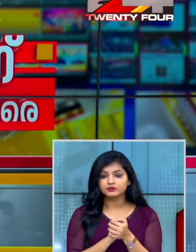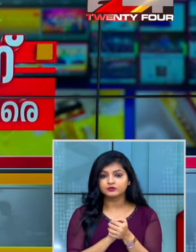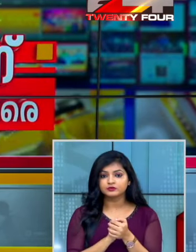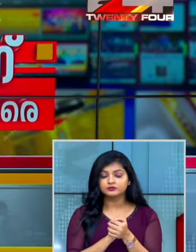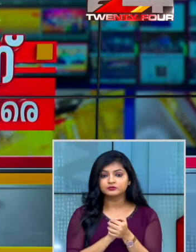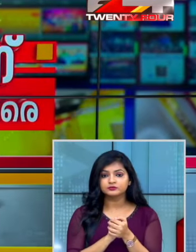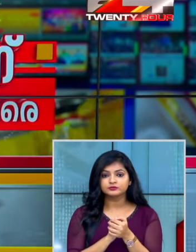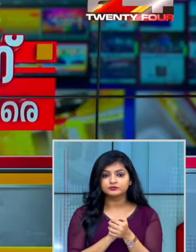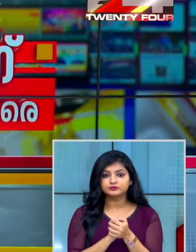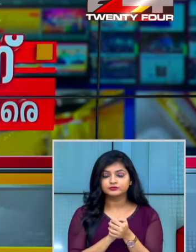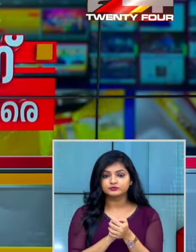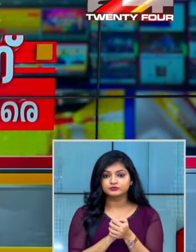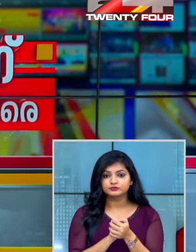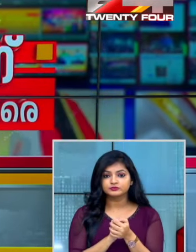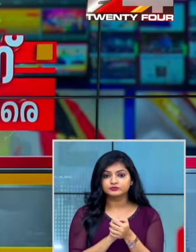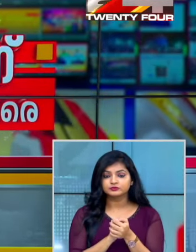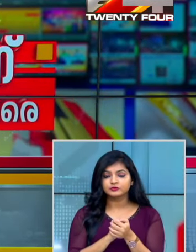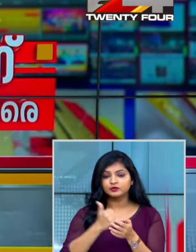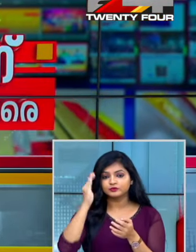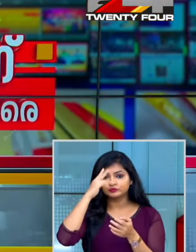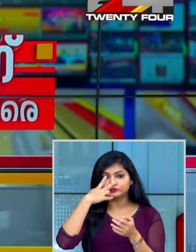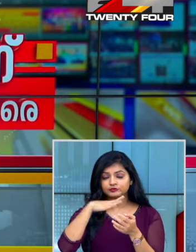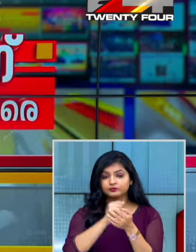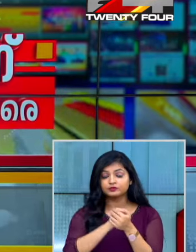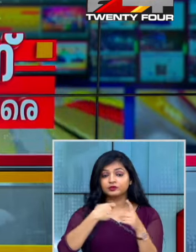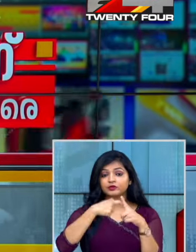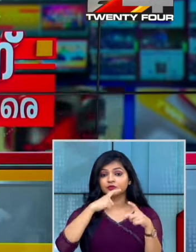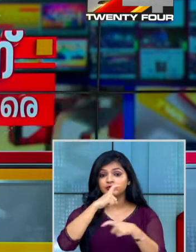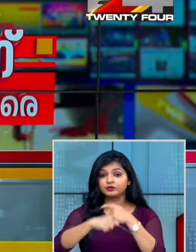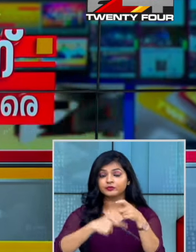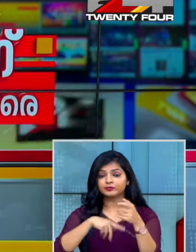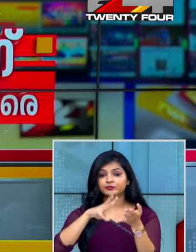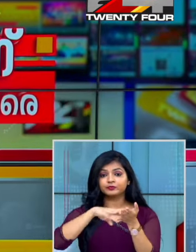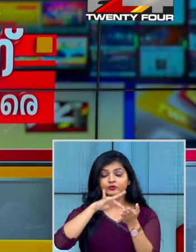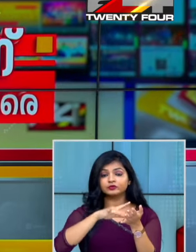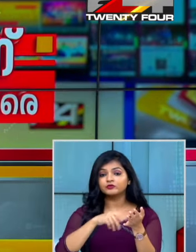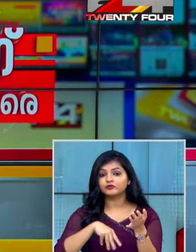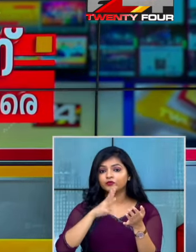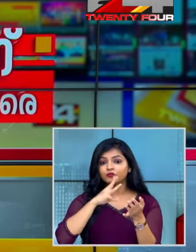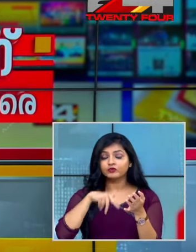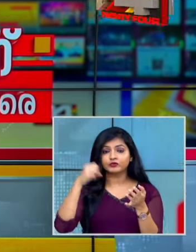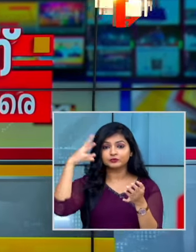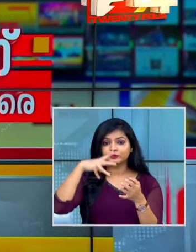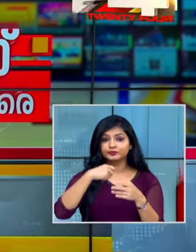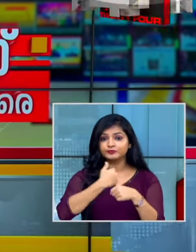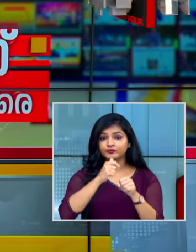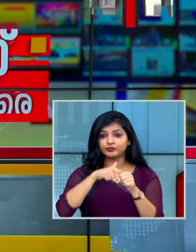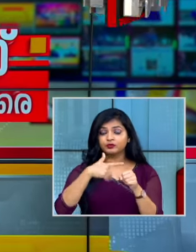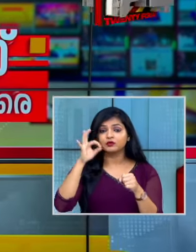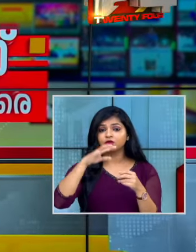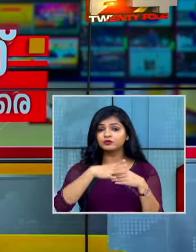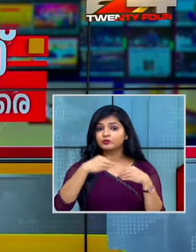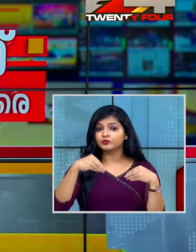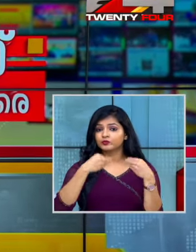റഹീസാണ് വിശദാംശങ്ങൾ നൽകിയത്. മറ്റൊരു വാർത്തയിലേക്ക്. കാർബോറണ്ടം കമ്പനിക്ക് മണിയാർ ജലവൈദ്യുത പദ്ധതി കരാർ നീട്ടി നൽകുന്നത്